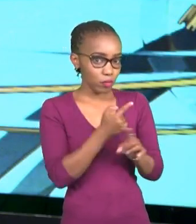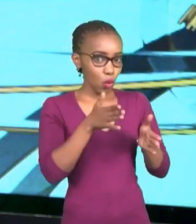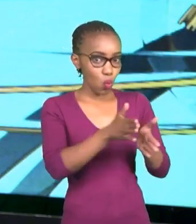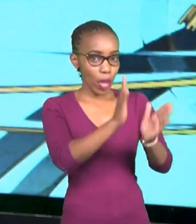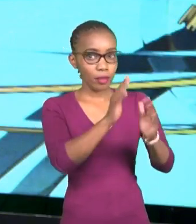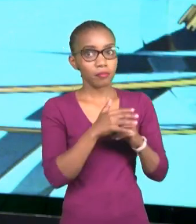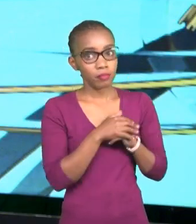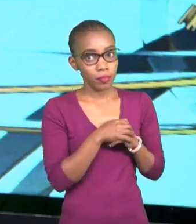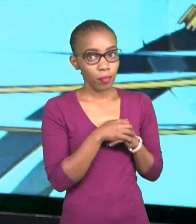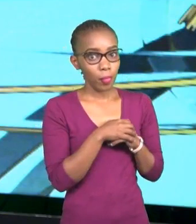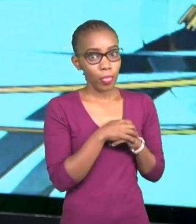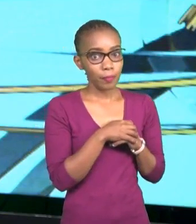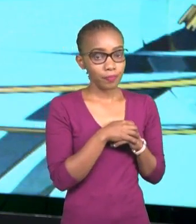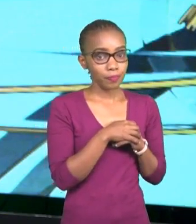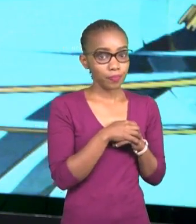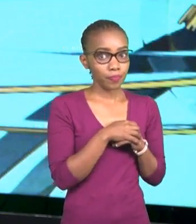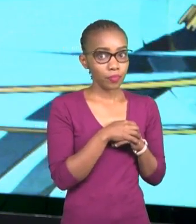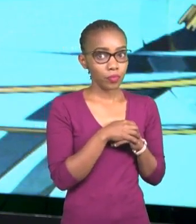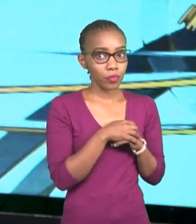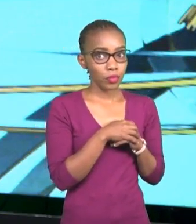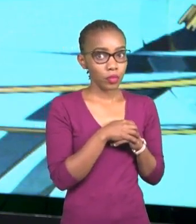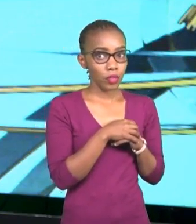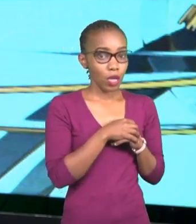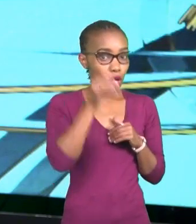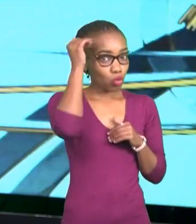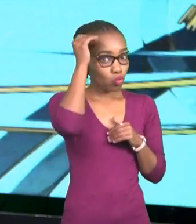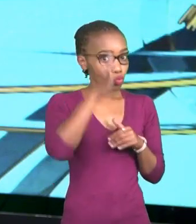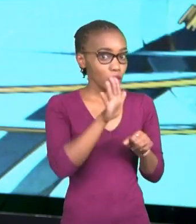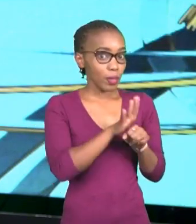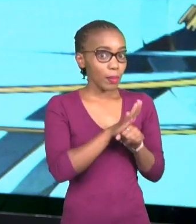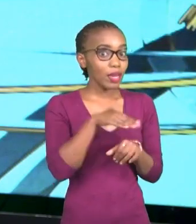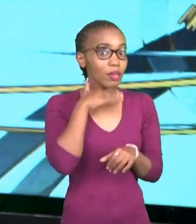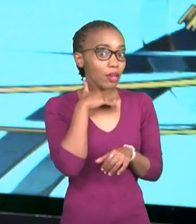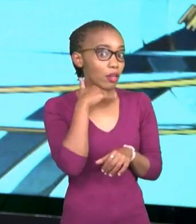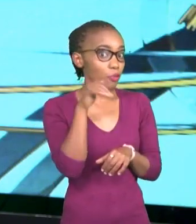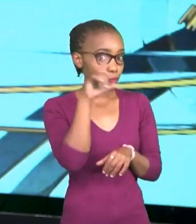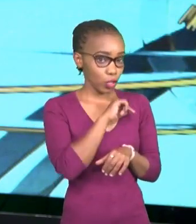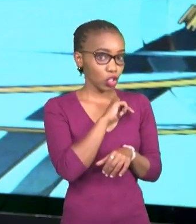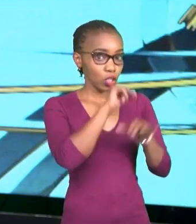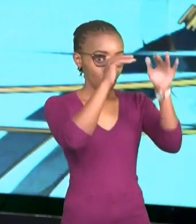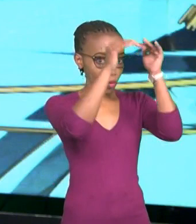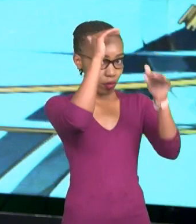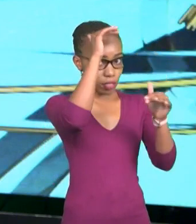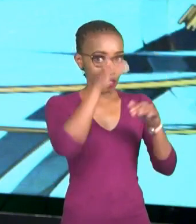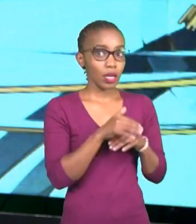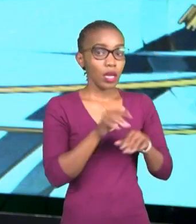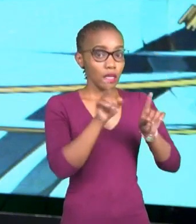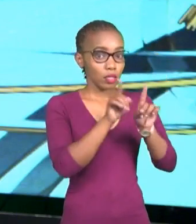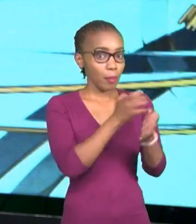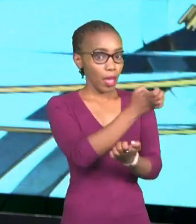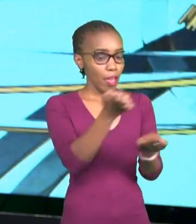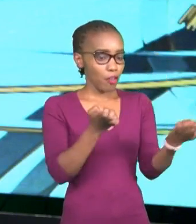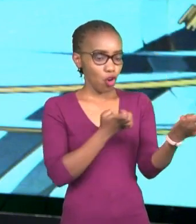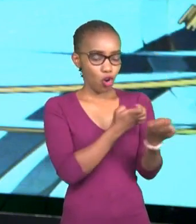vifo ambazo tumeona pale kwa public institutions. But ningetaka kusema pia uchumi ndio ambao